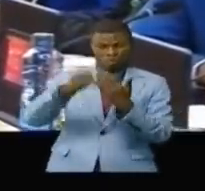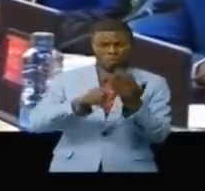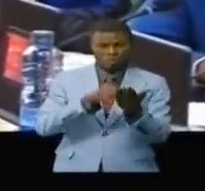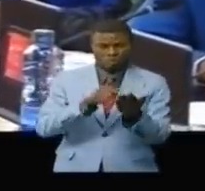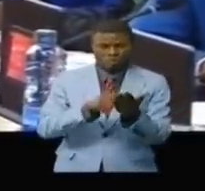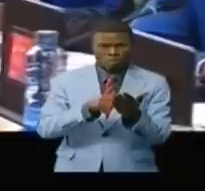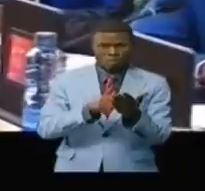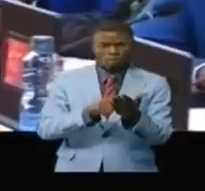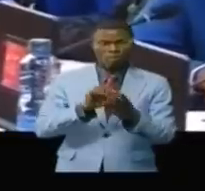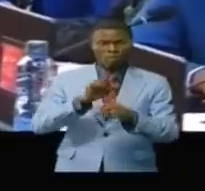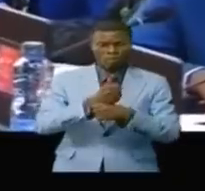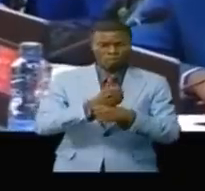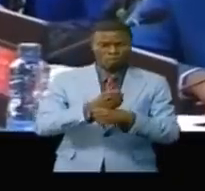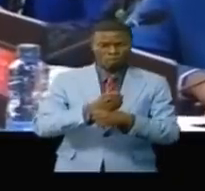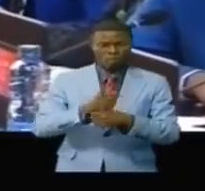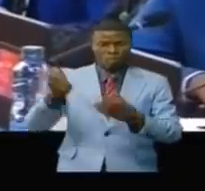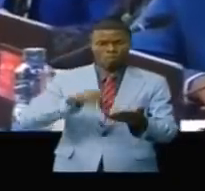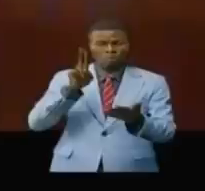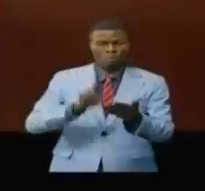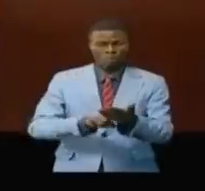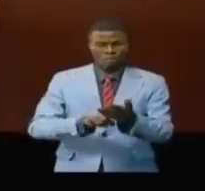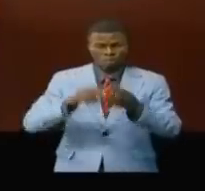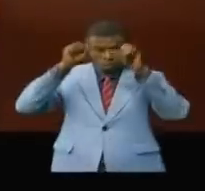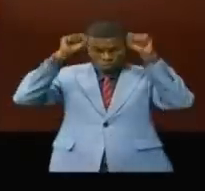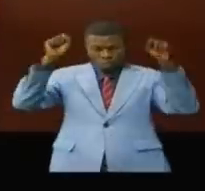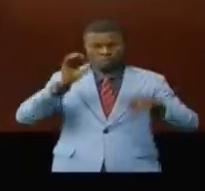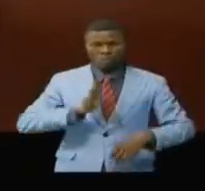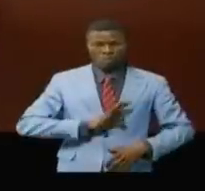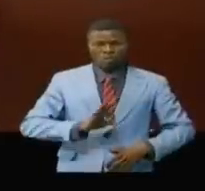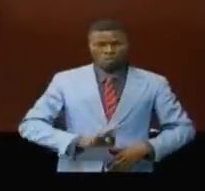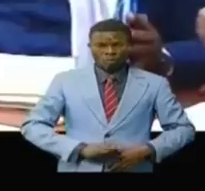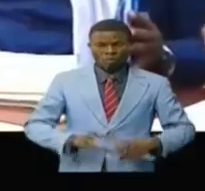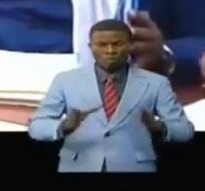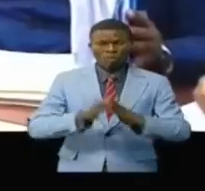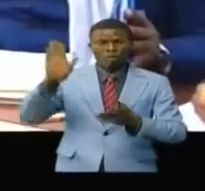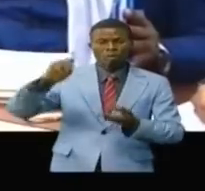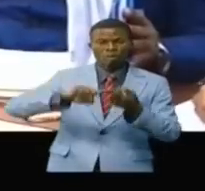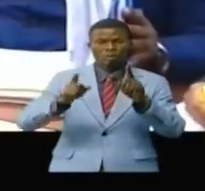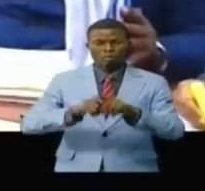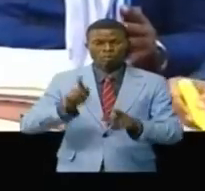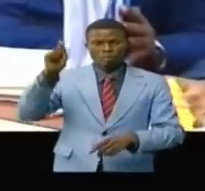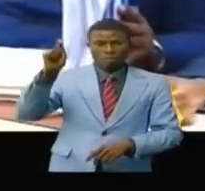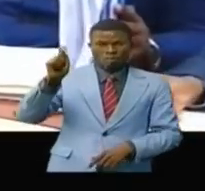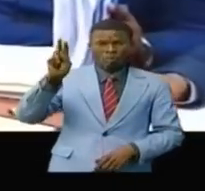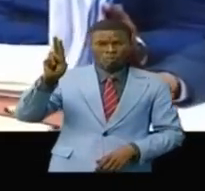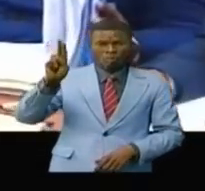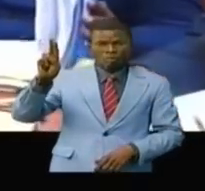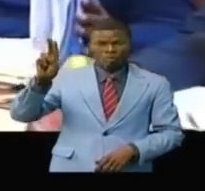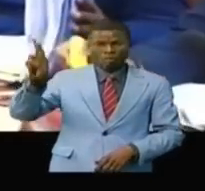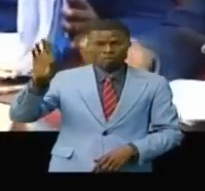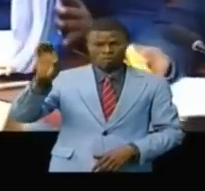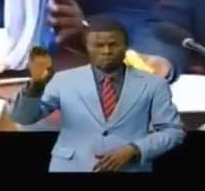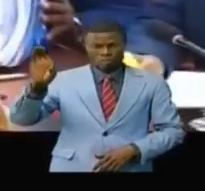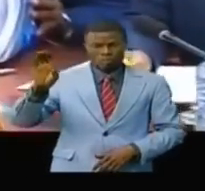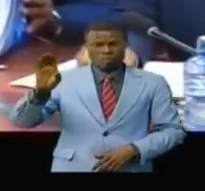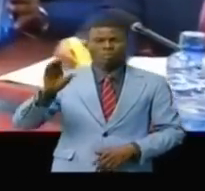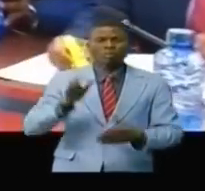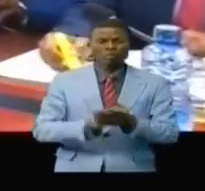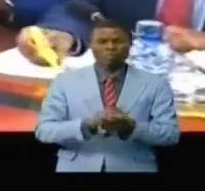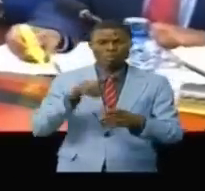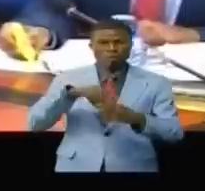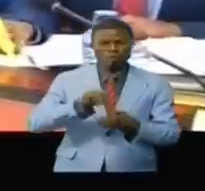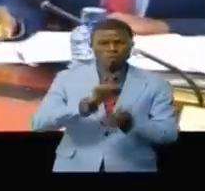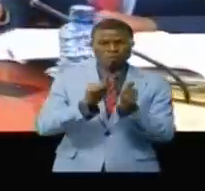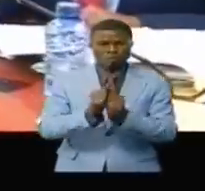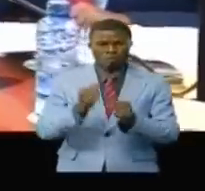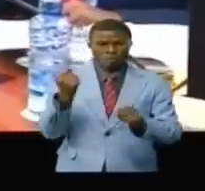font suite notamment aux accords signés entre le président de la République et son homologue turc le 20 février 2022. Dans le cadre de la mise